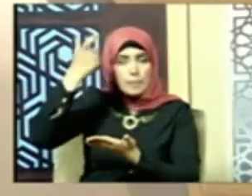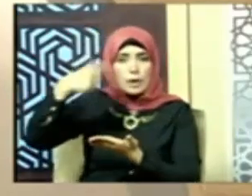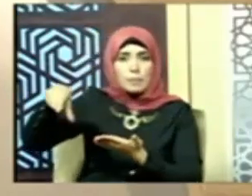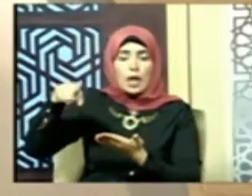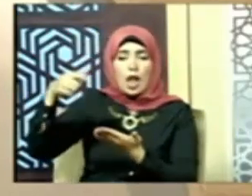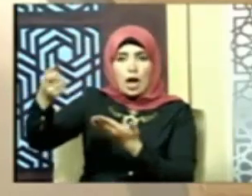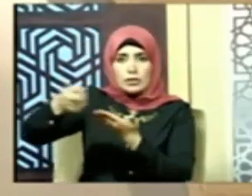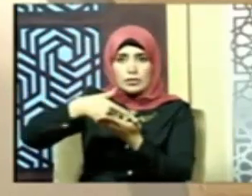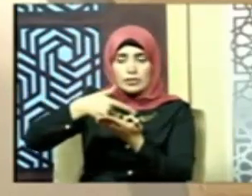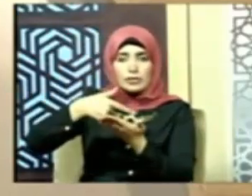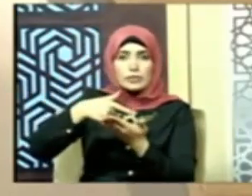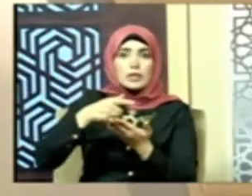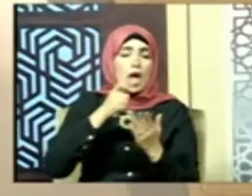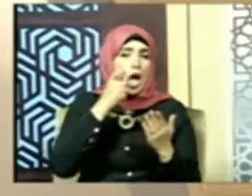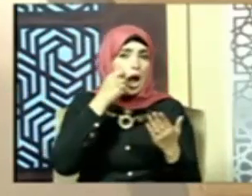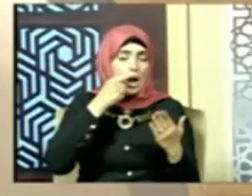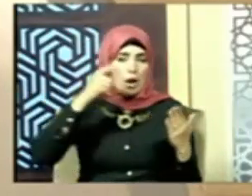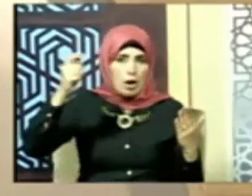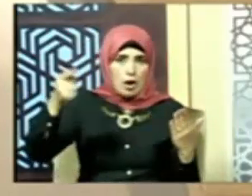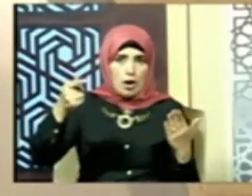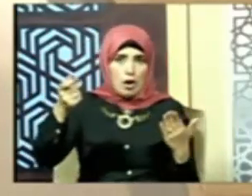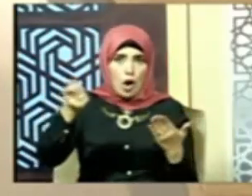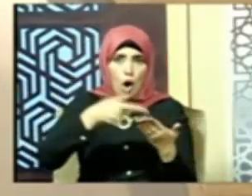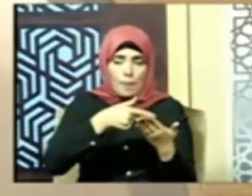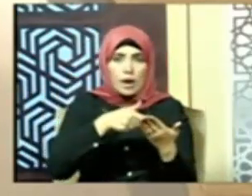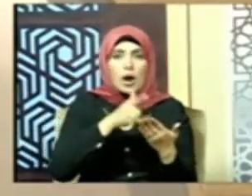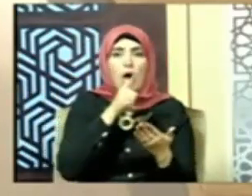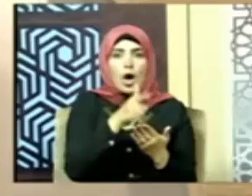أتاك الغوث يا أمير المؤمنين،